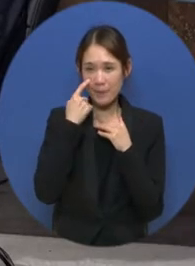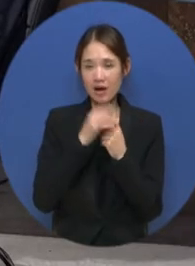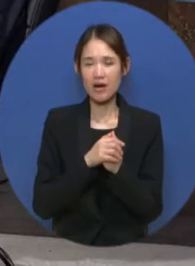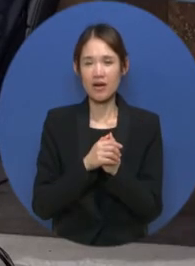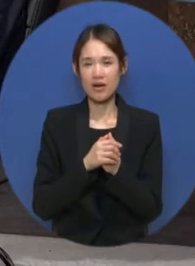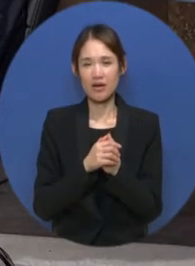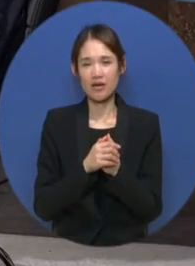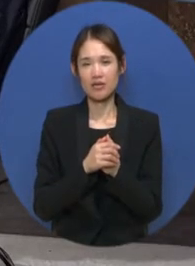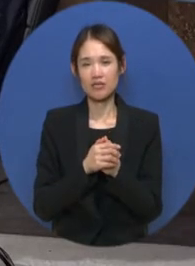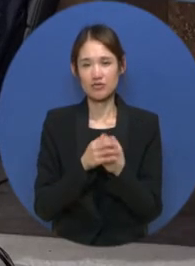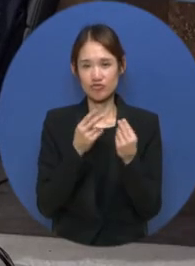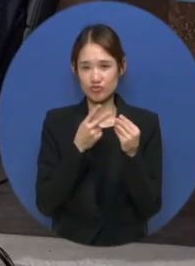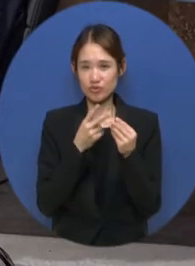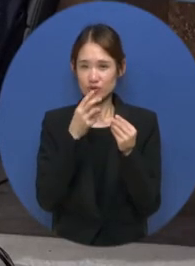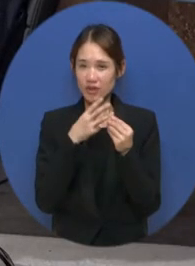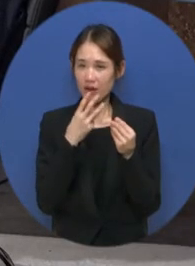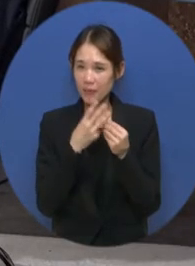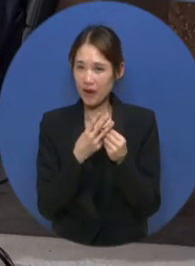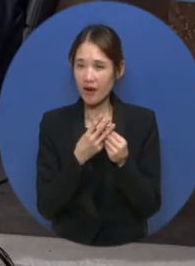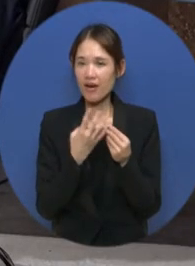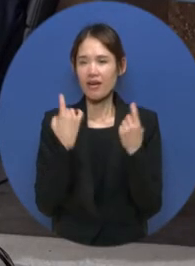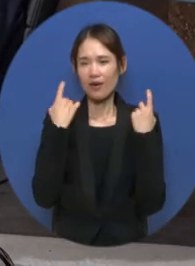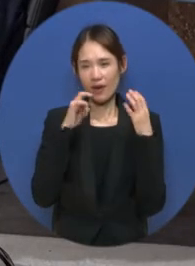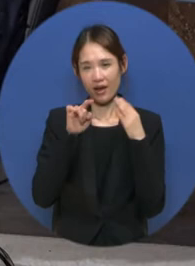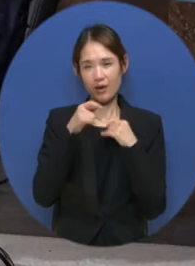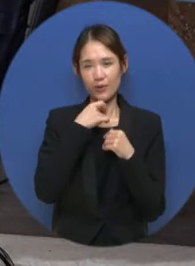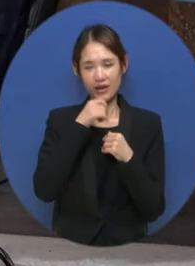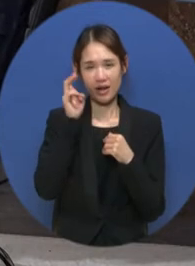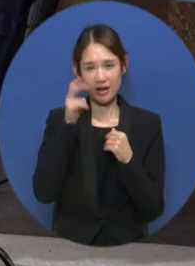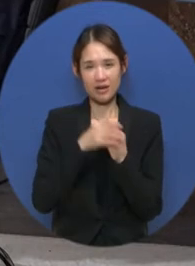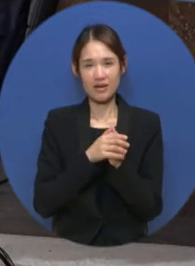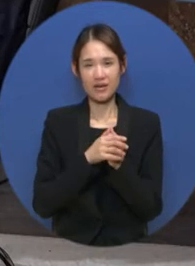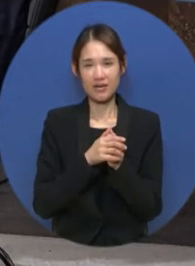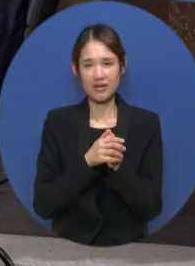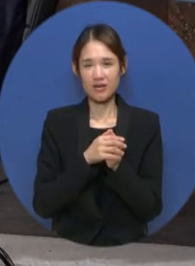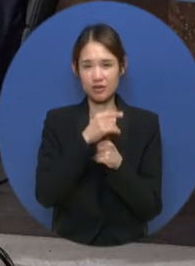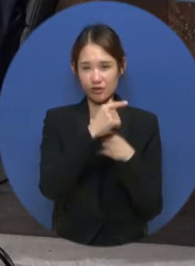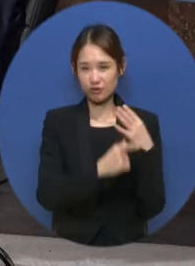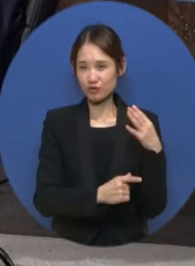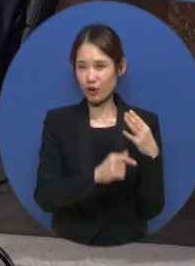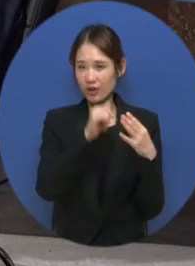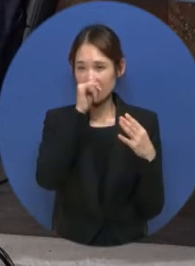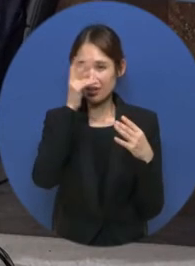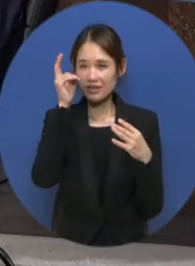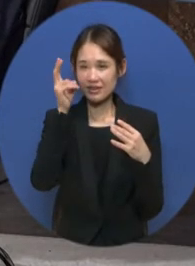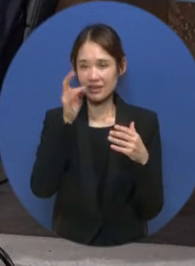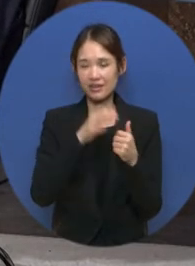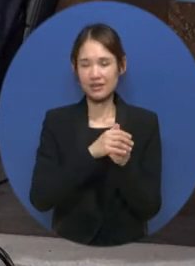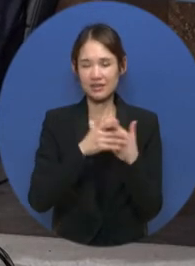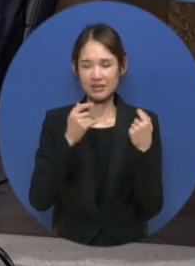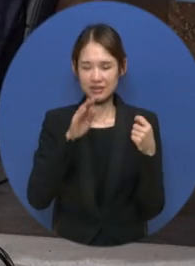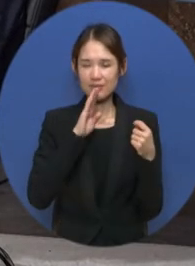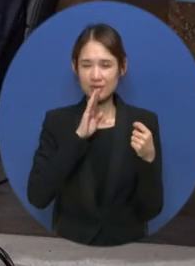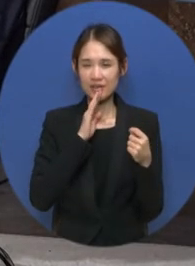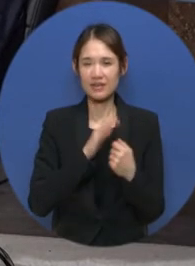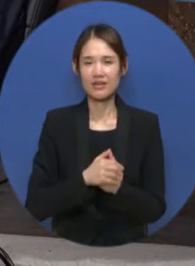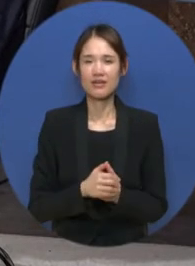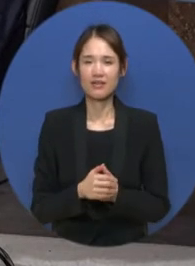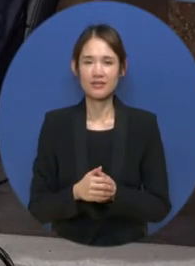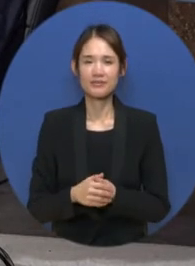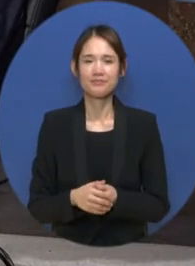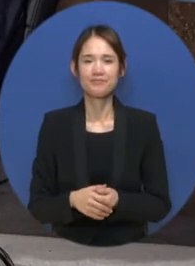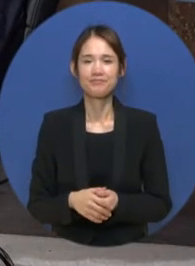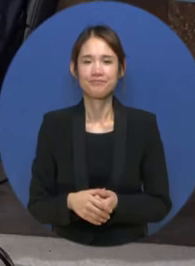나면 해도 또 두번째 세번째 가보고 싶어 시대 이제 더 아무래도 이제 또 뭐 이런 순서 들이 조금 있으시다 보니까 예